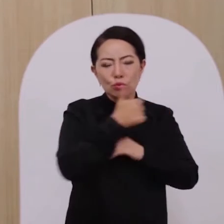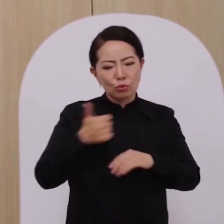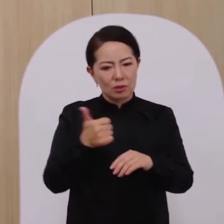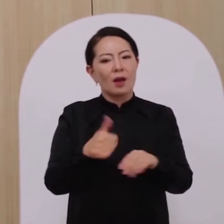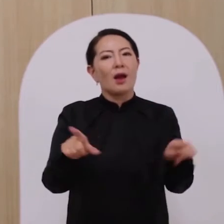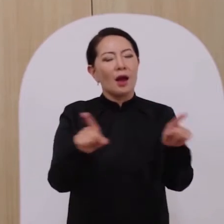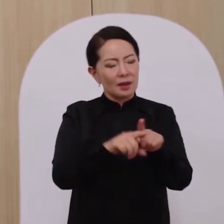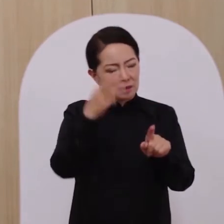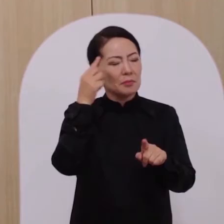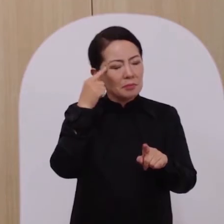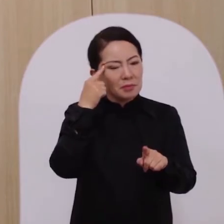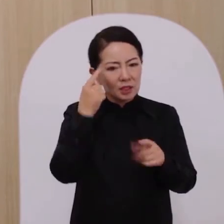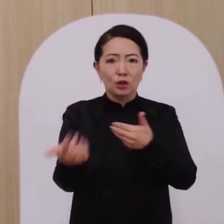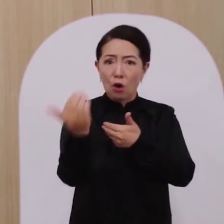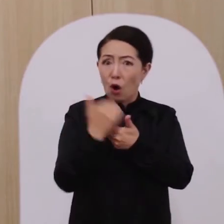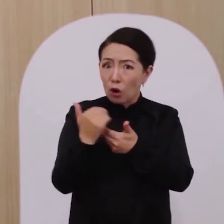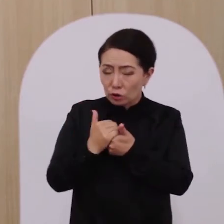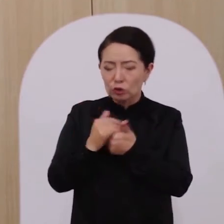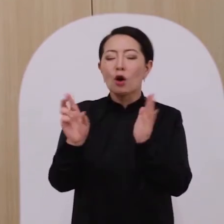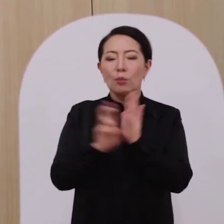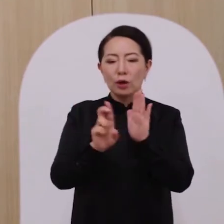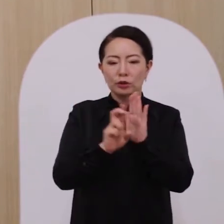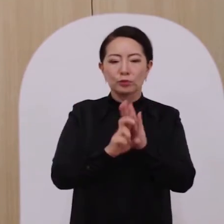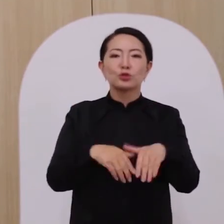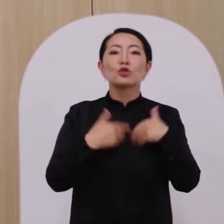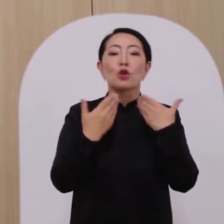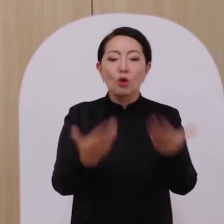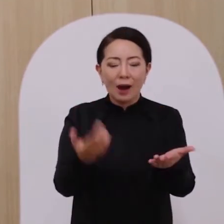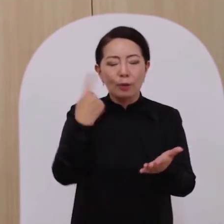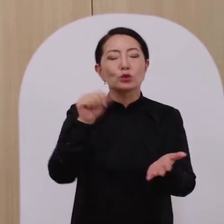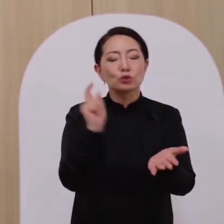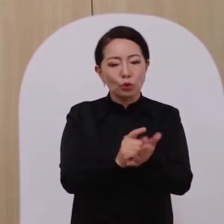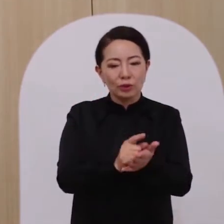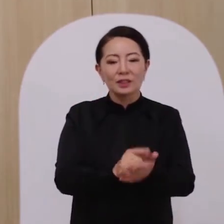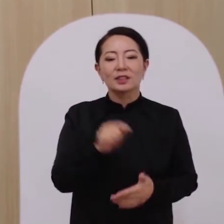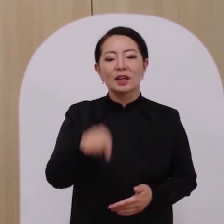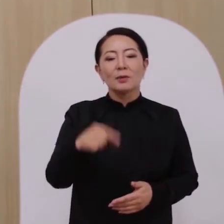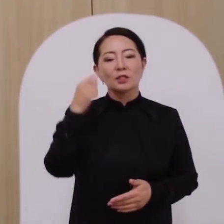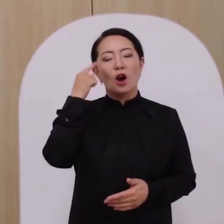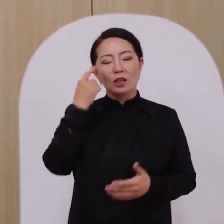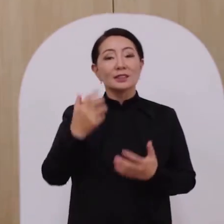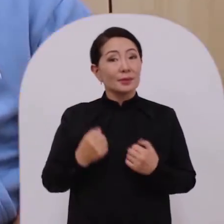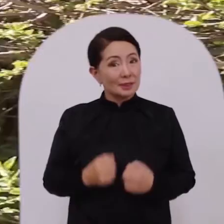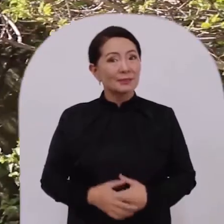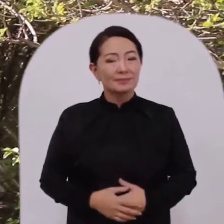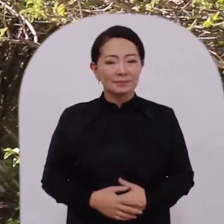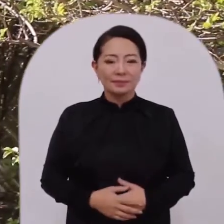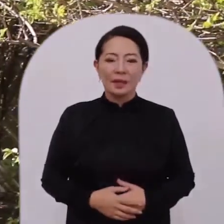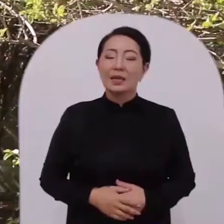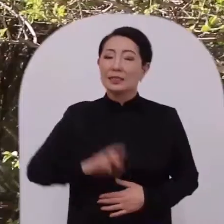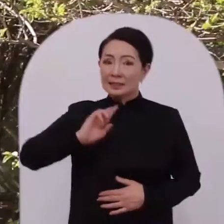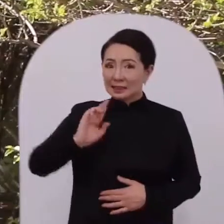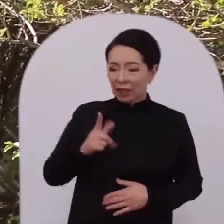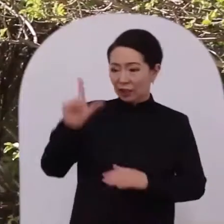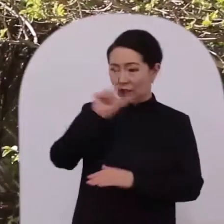тэр одоо мэдэх оролцох боломжийг л одоо олох нь хамгийн чухал гэдгийг бол би маш ойлгож авсан.